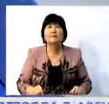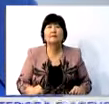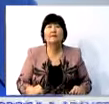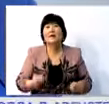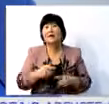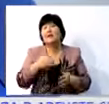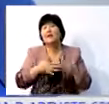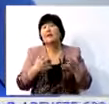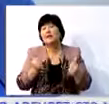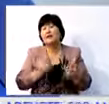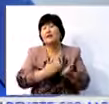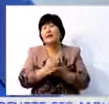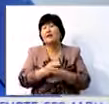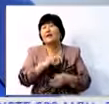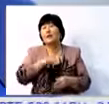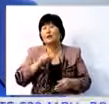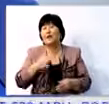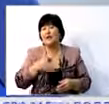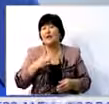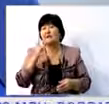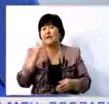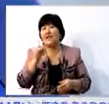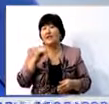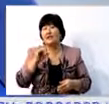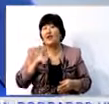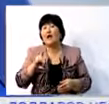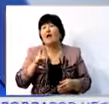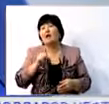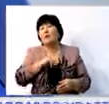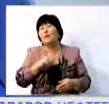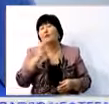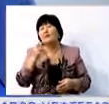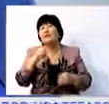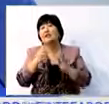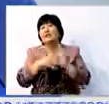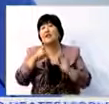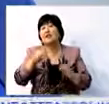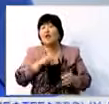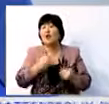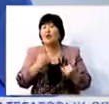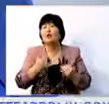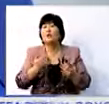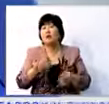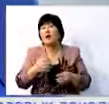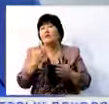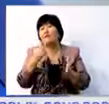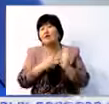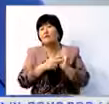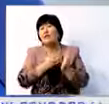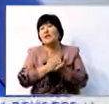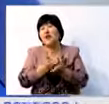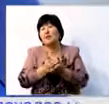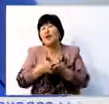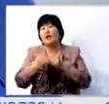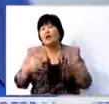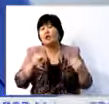Это радость, конечно же, заслуга сотрудников нашего центра. У нас работают 219 человек. Оказываем услуги по 8 направлениям.